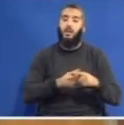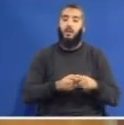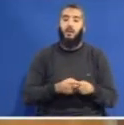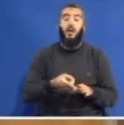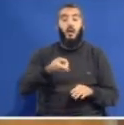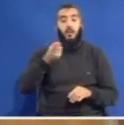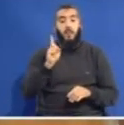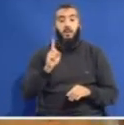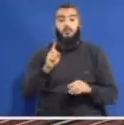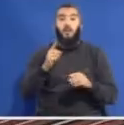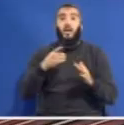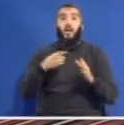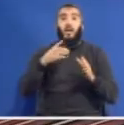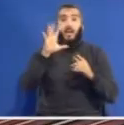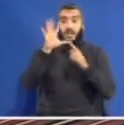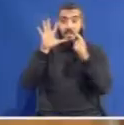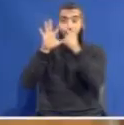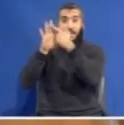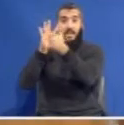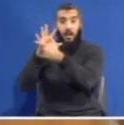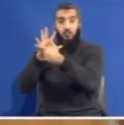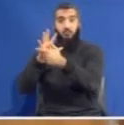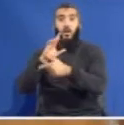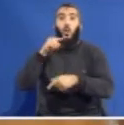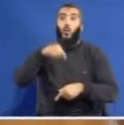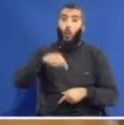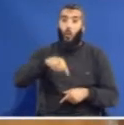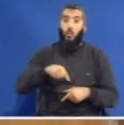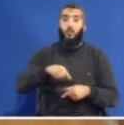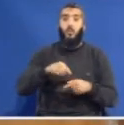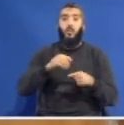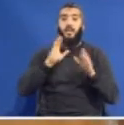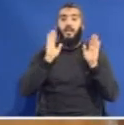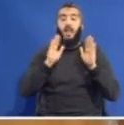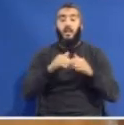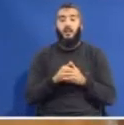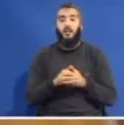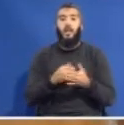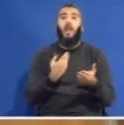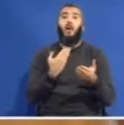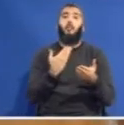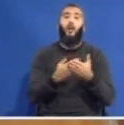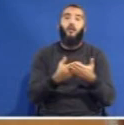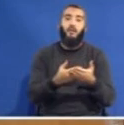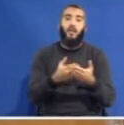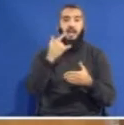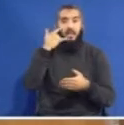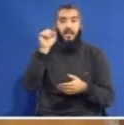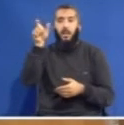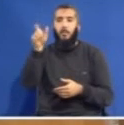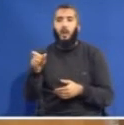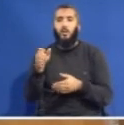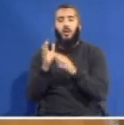عنه، بدليل أن الإنسان إذا غلبه النوم ولم يستيقظ إلا بداية